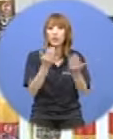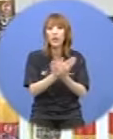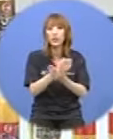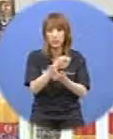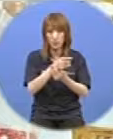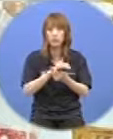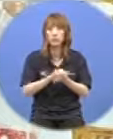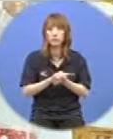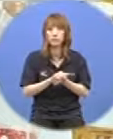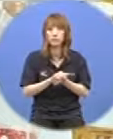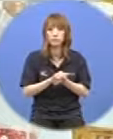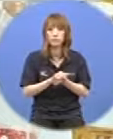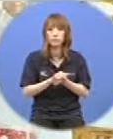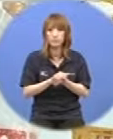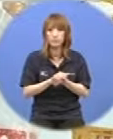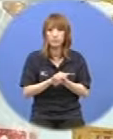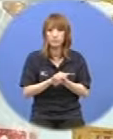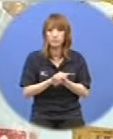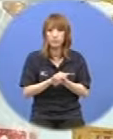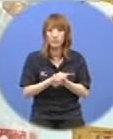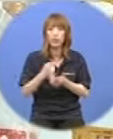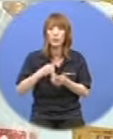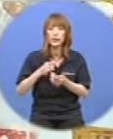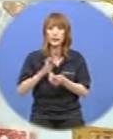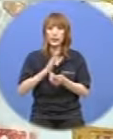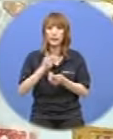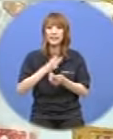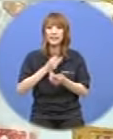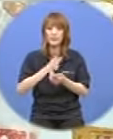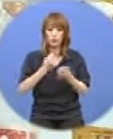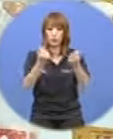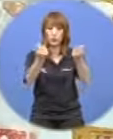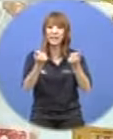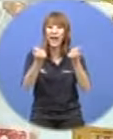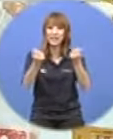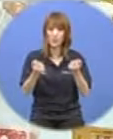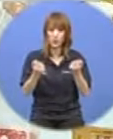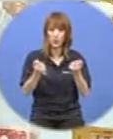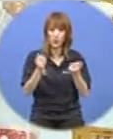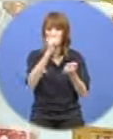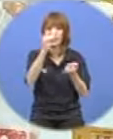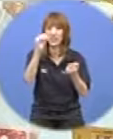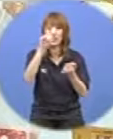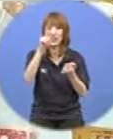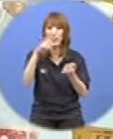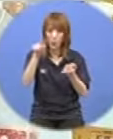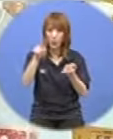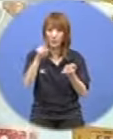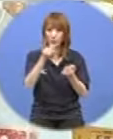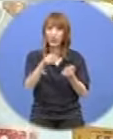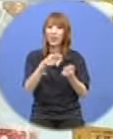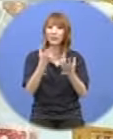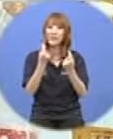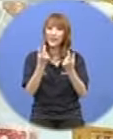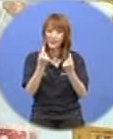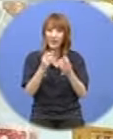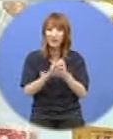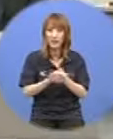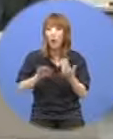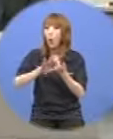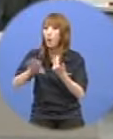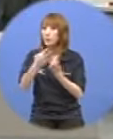るほどね。私たちがよく知るタンスに入れるゴンとかそんなものですよね、他にもたくさんあります